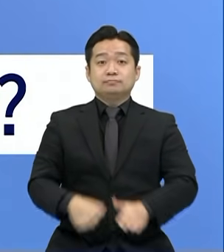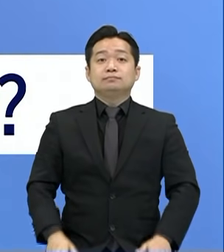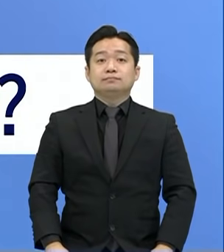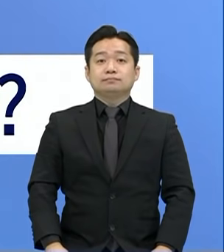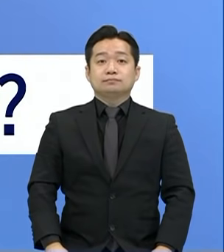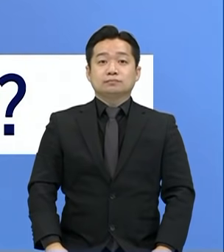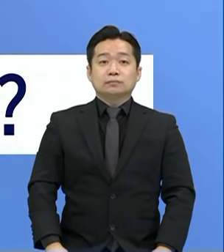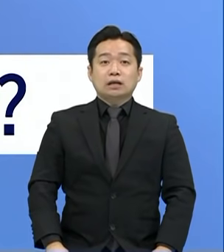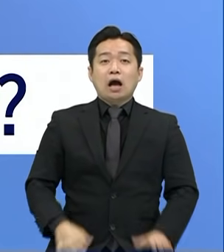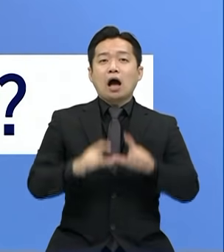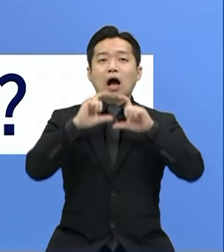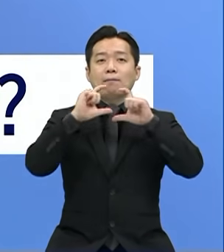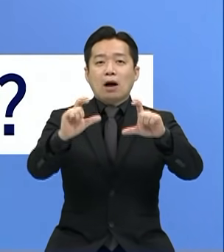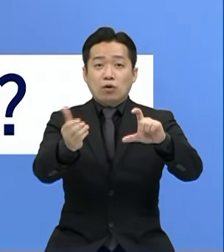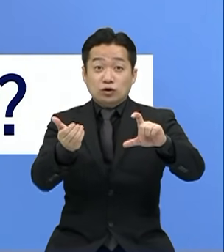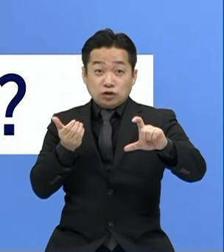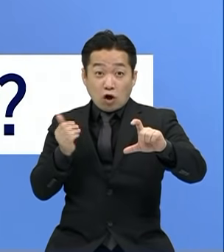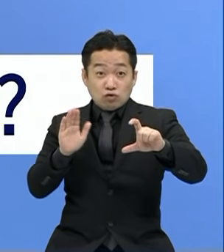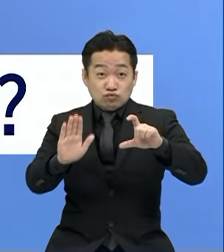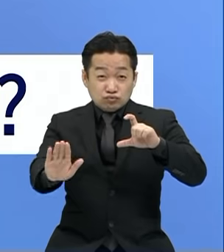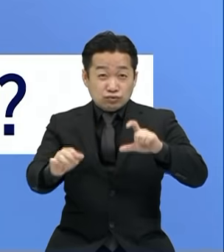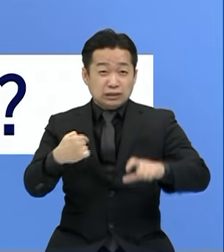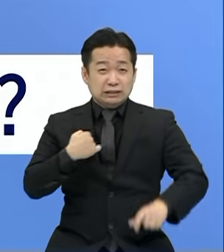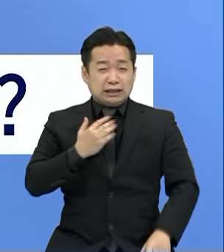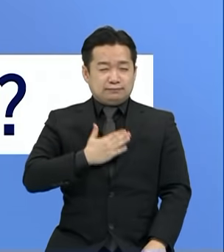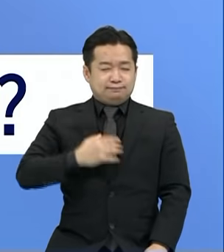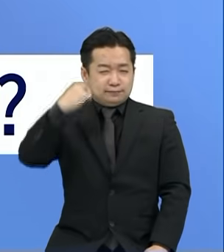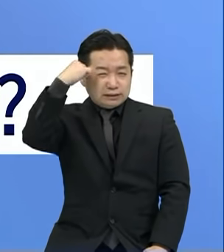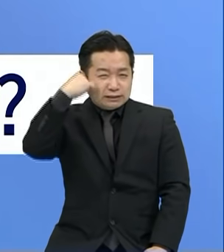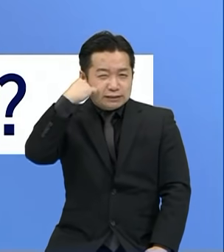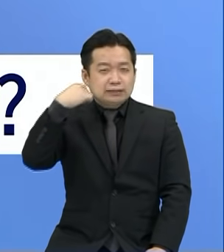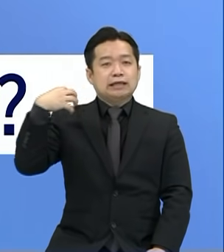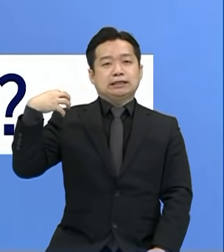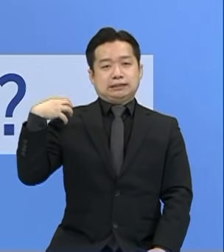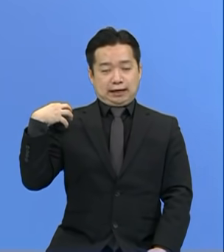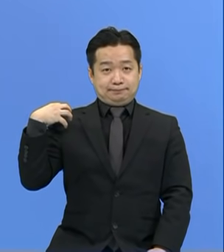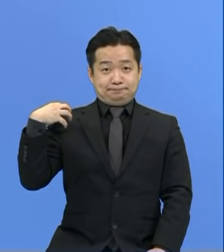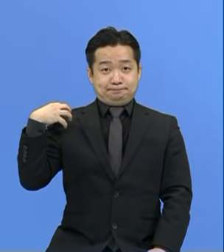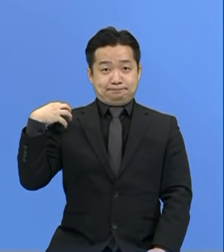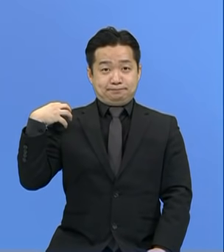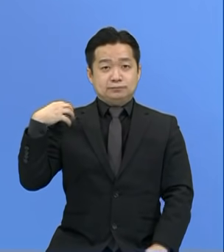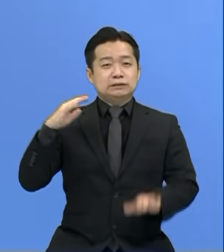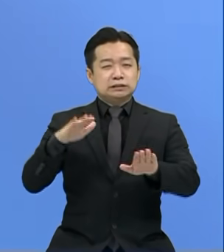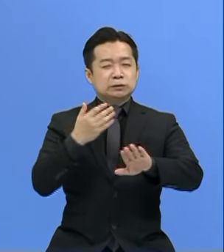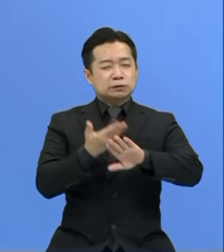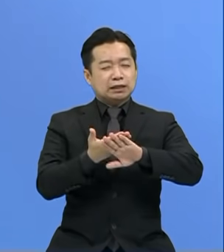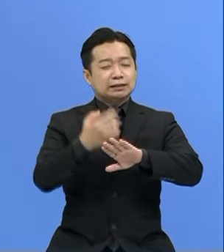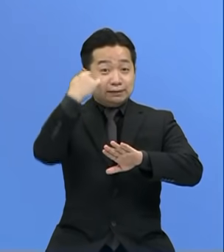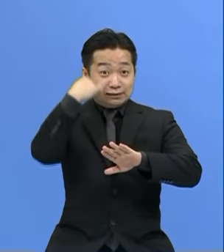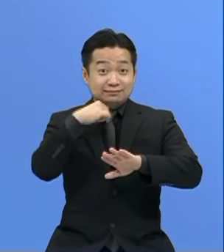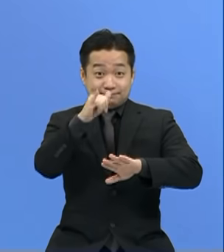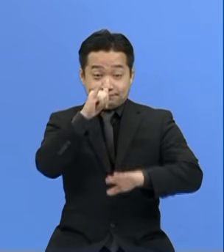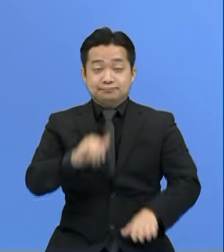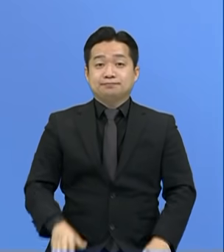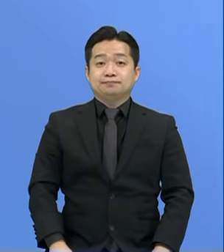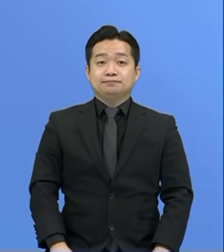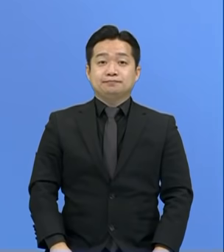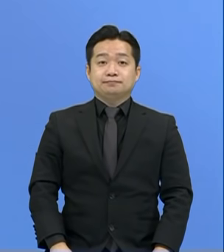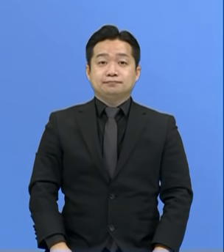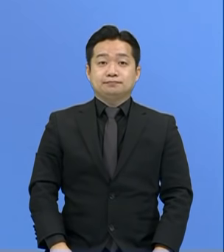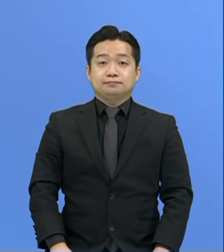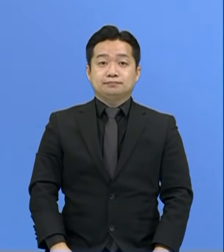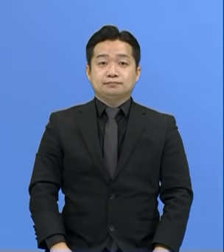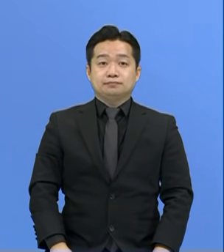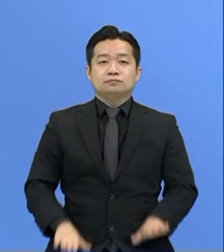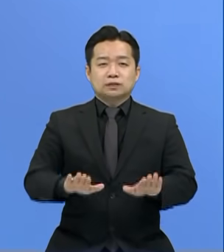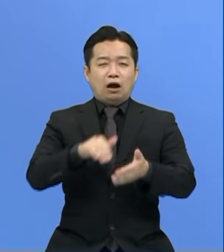발표 전하고 발표 후에 제가 느끼는 책임감이나 뭐 이런 게 조금은 다른 것 같습니다. 뭐